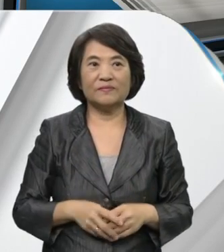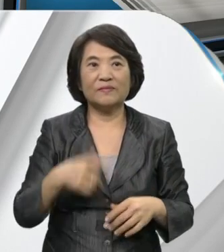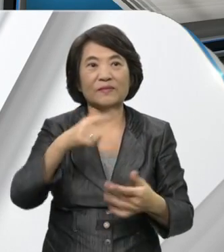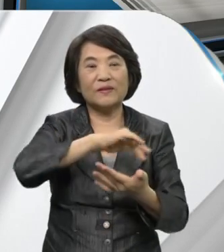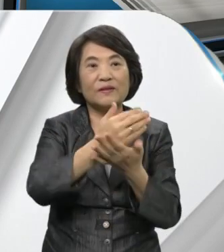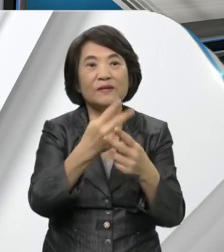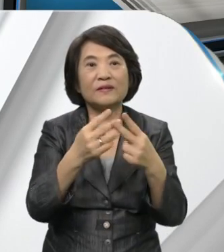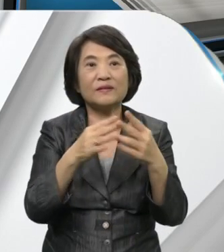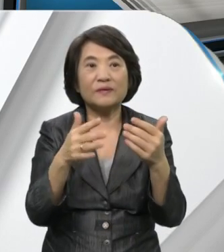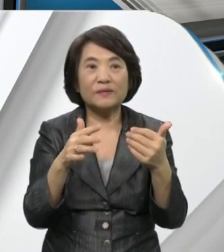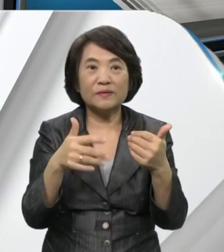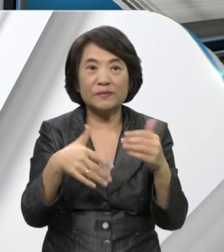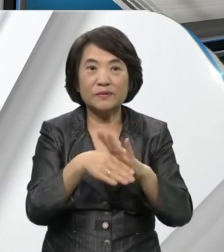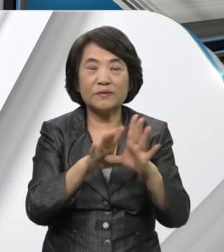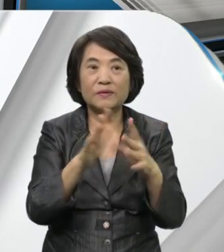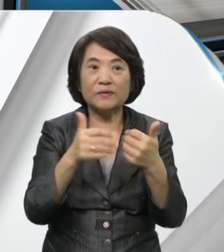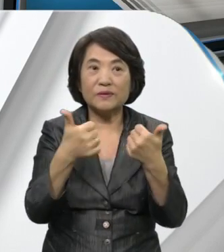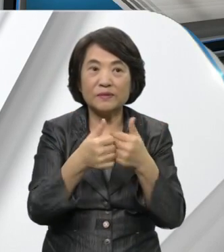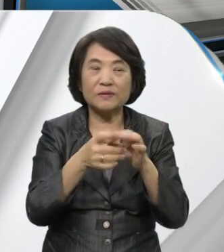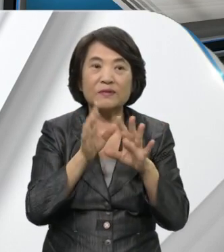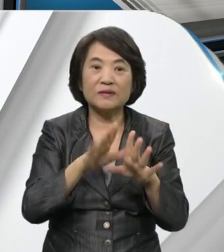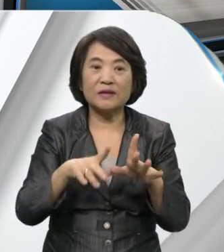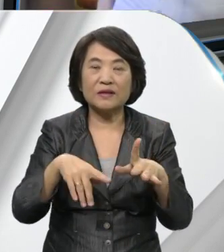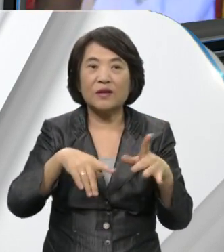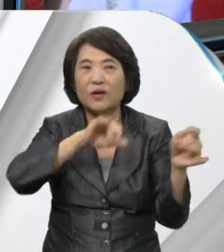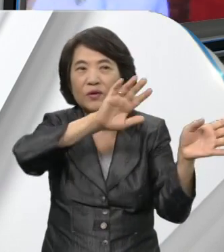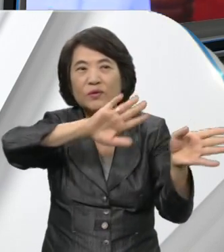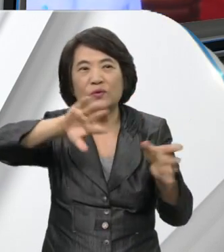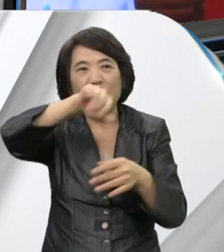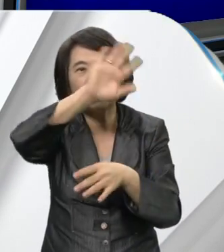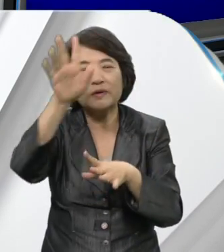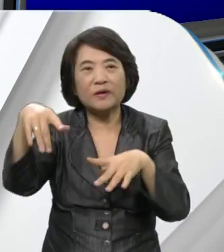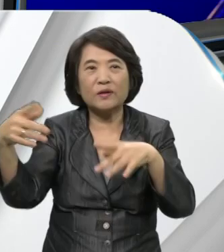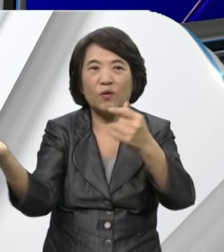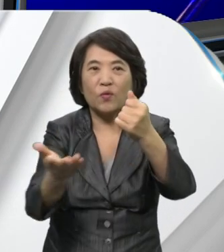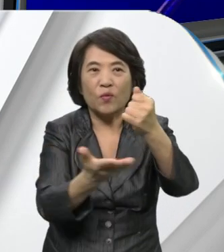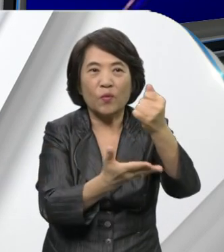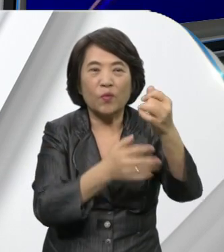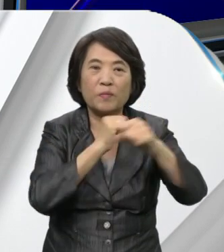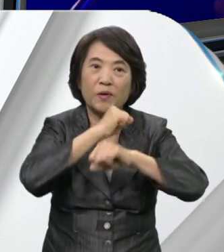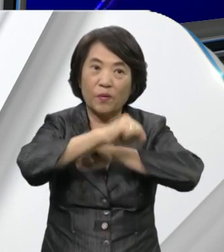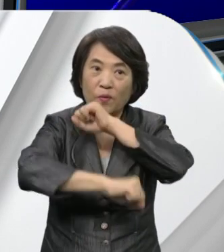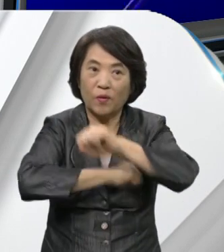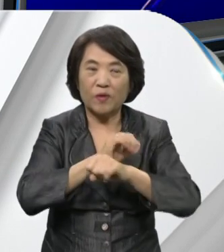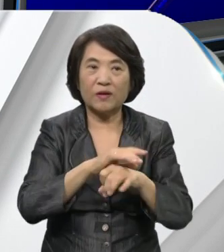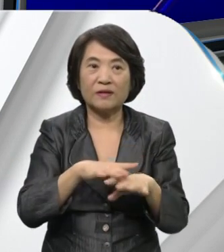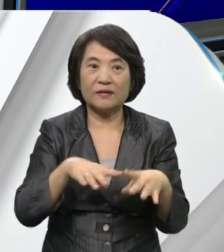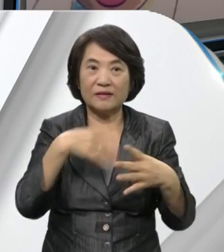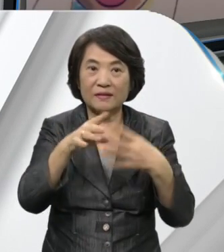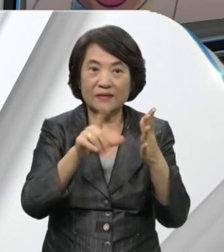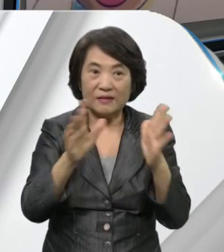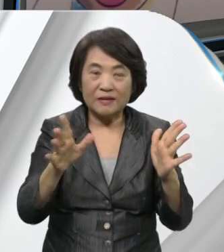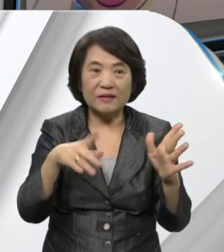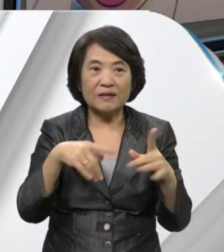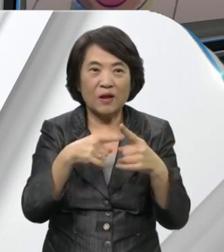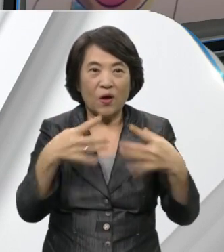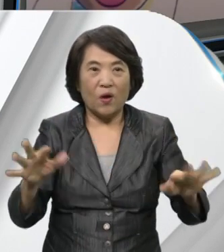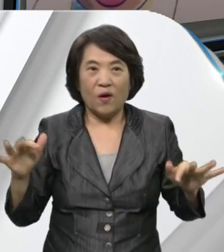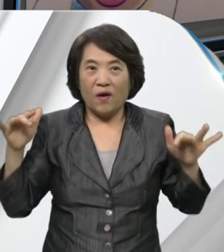刘队还搞文化展演，搞出何秀新法统，是这礼拜法统事件创出了